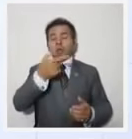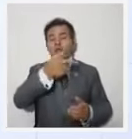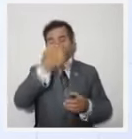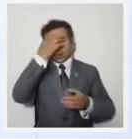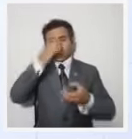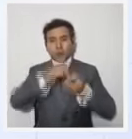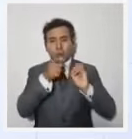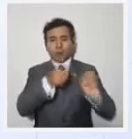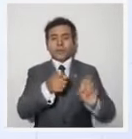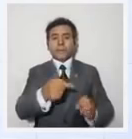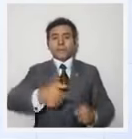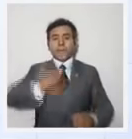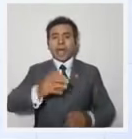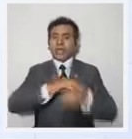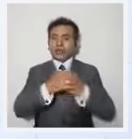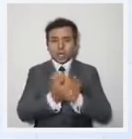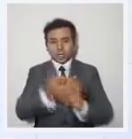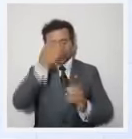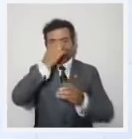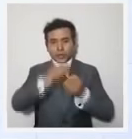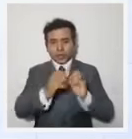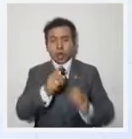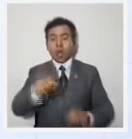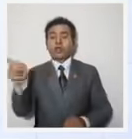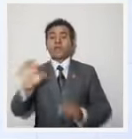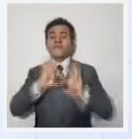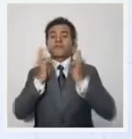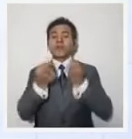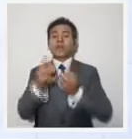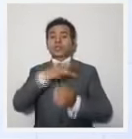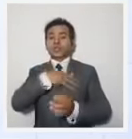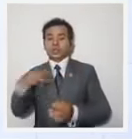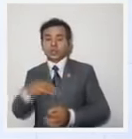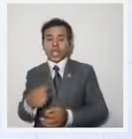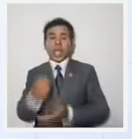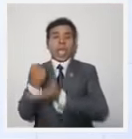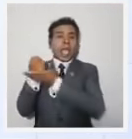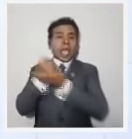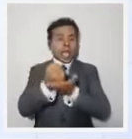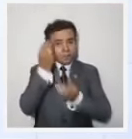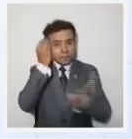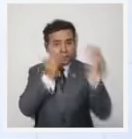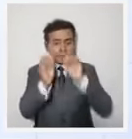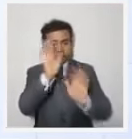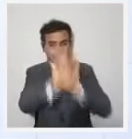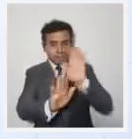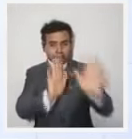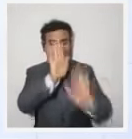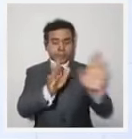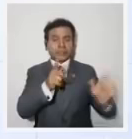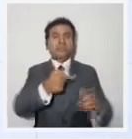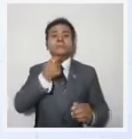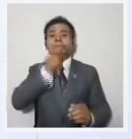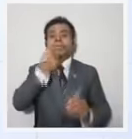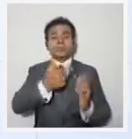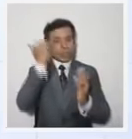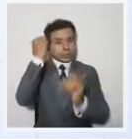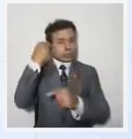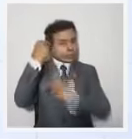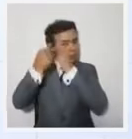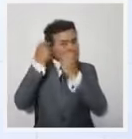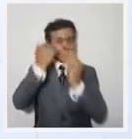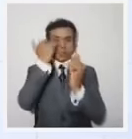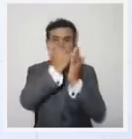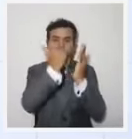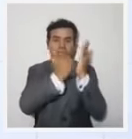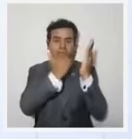ধোয়া, সামাজিক দূরত্ব বজায় রাখা বা হাঁচি কাশির শিষ্টাচার, তাদের জন্য মেনে চলা সম্ভব হবে না। সেই ক্ষেত্রে তাদের পরিবারের অন্য সদস্যরা